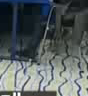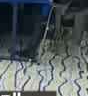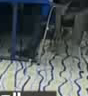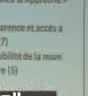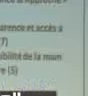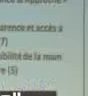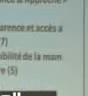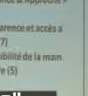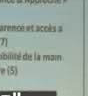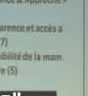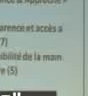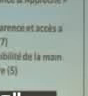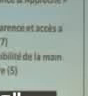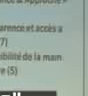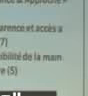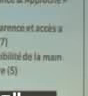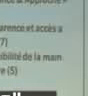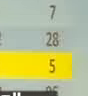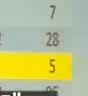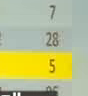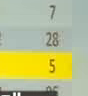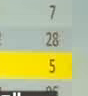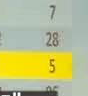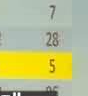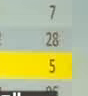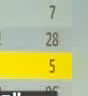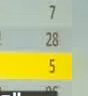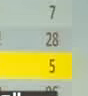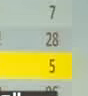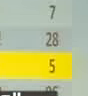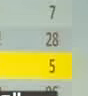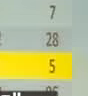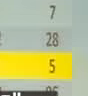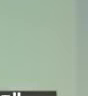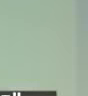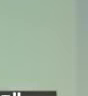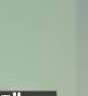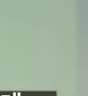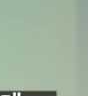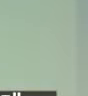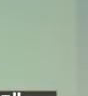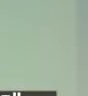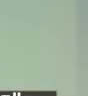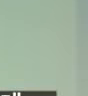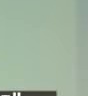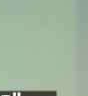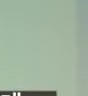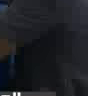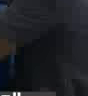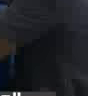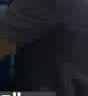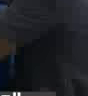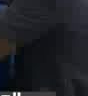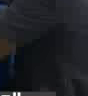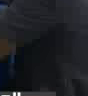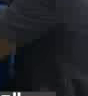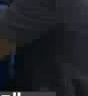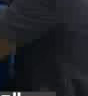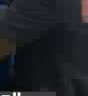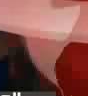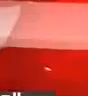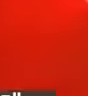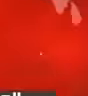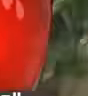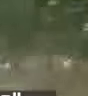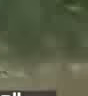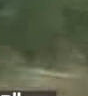عروس تتصدر المراتب الأولى في ترتيب الولايات الجاذبة للاستثمار، والخبراء يشددون على أن مناخ الاستثمار ما يزال غير مشجع